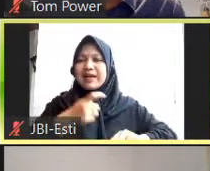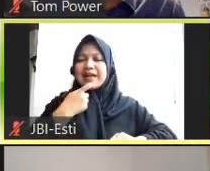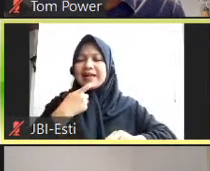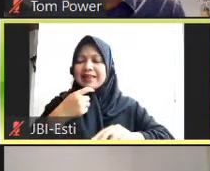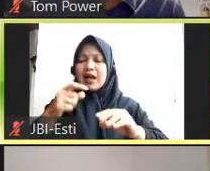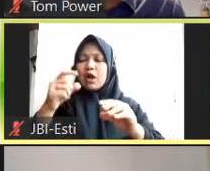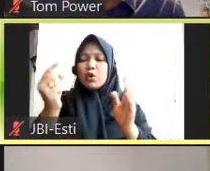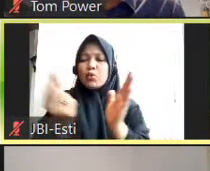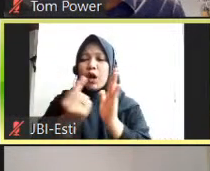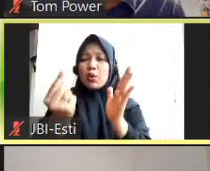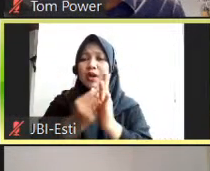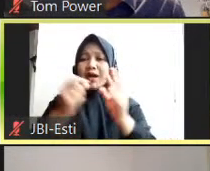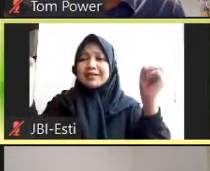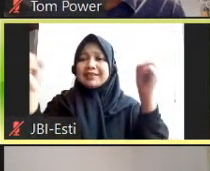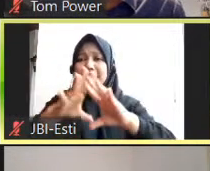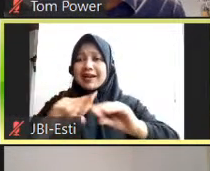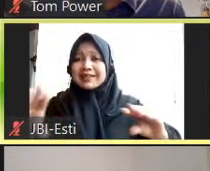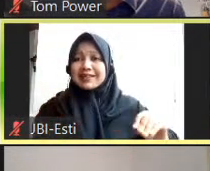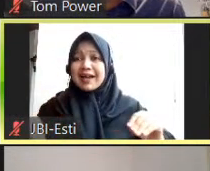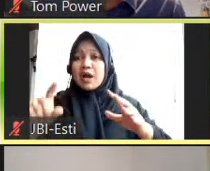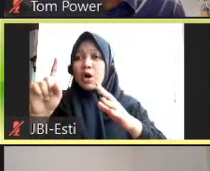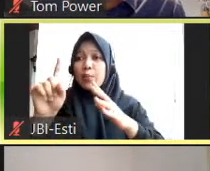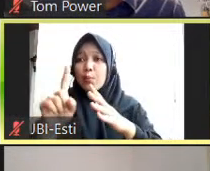pasca Undang-Undang Cipta Kerja